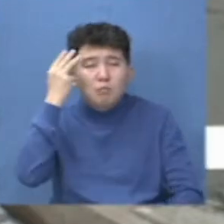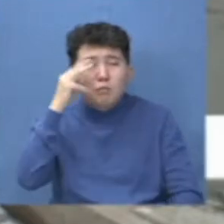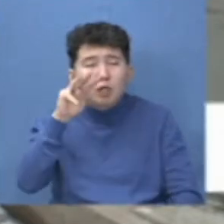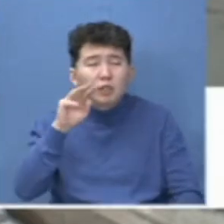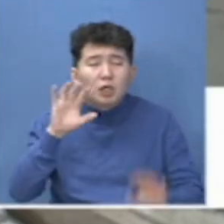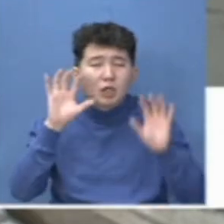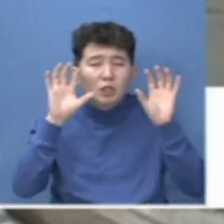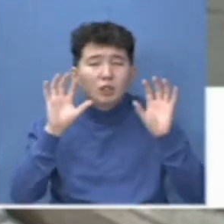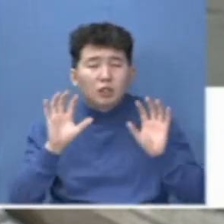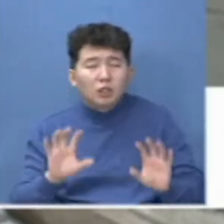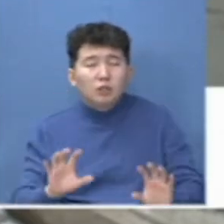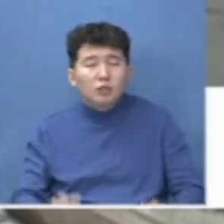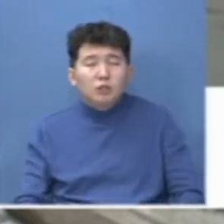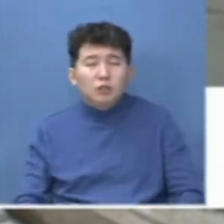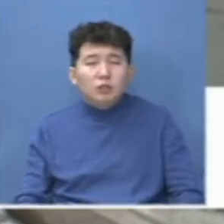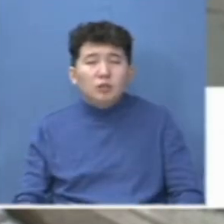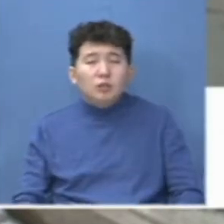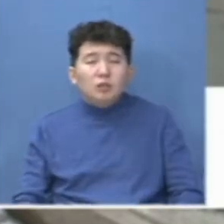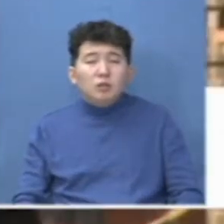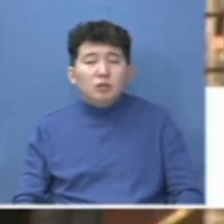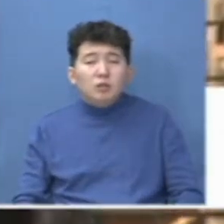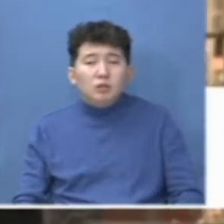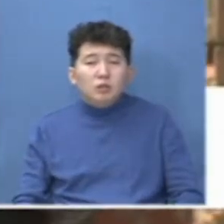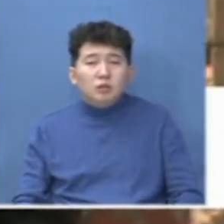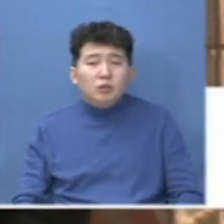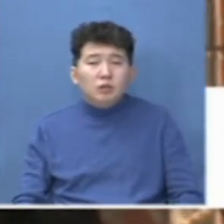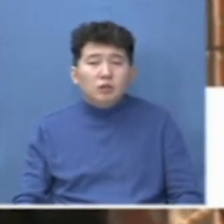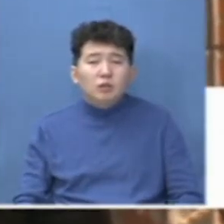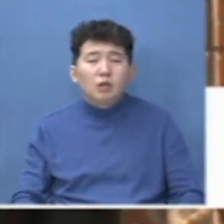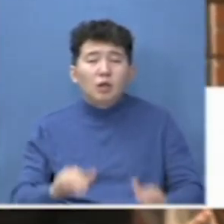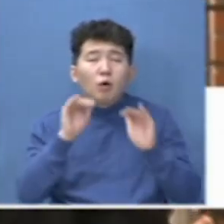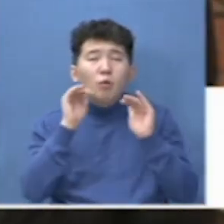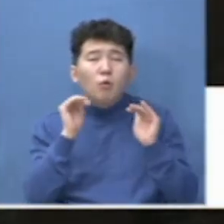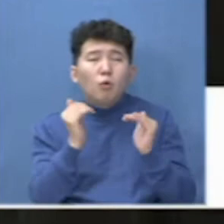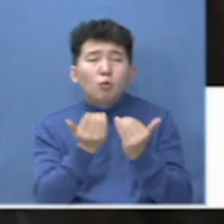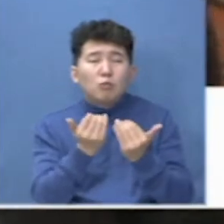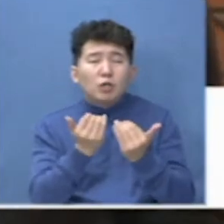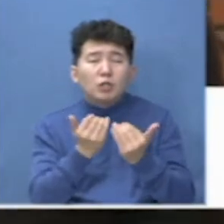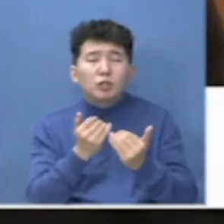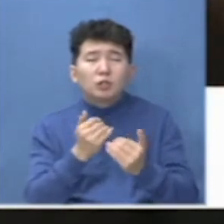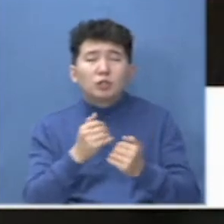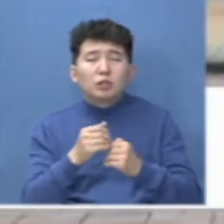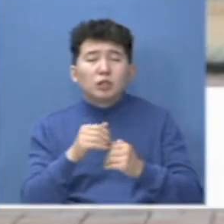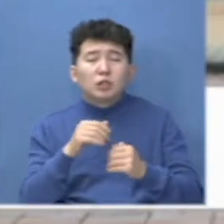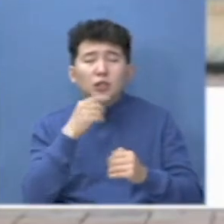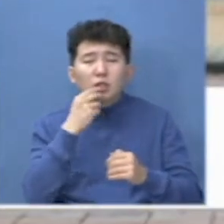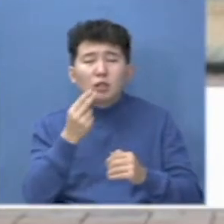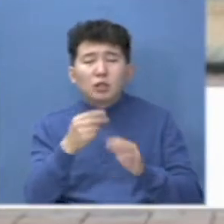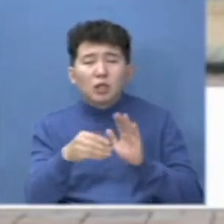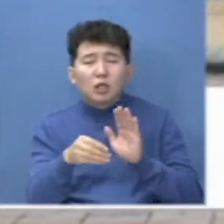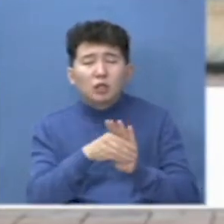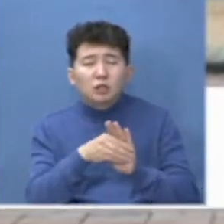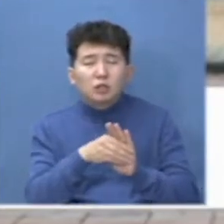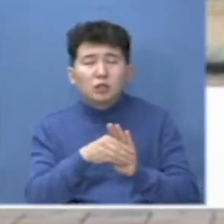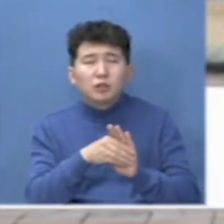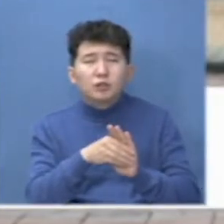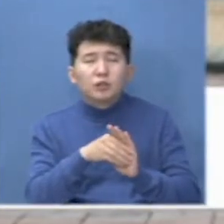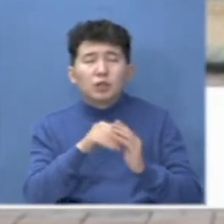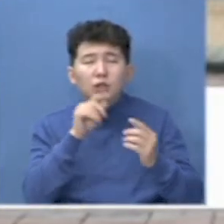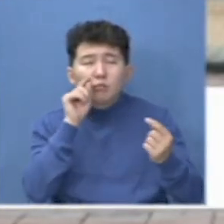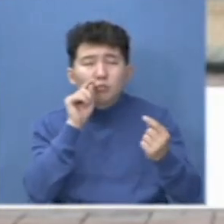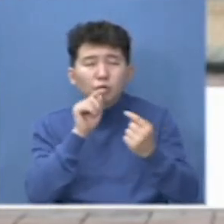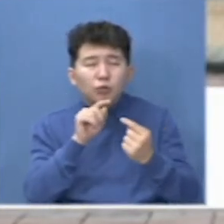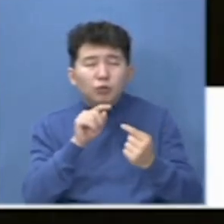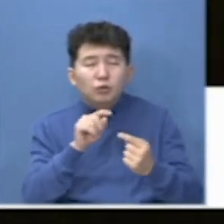поправки прежде всего направлены на минимизацию коррупционных рисков а также обеспечения прозрачности и совершенствования системы